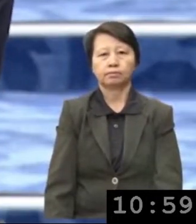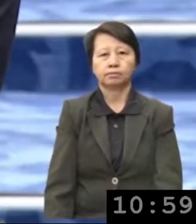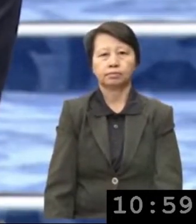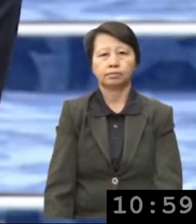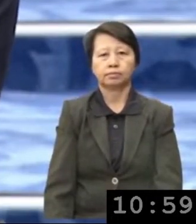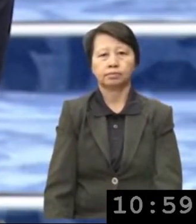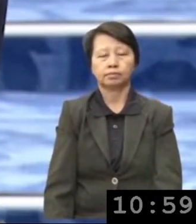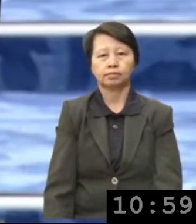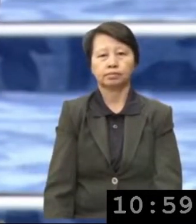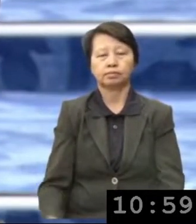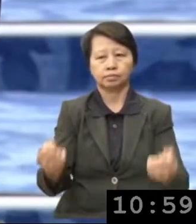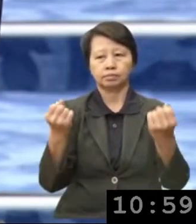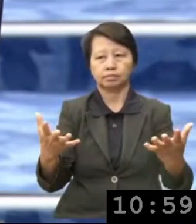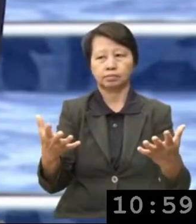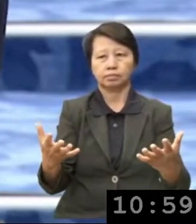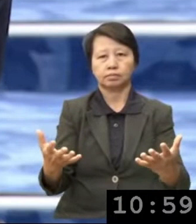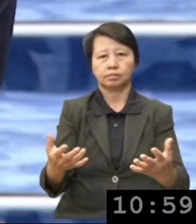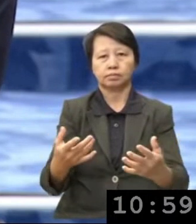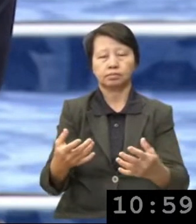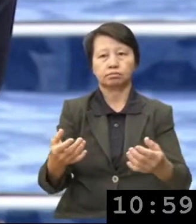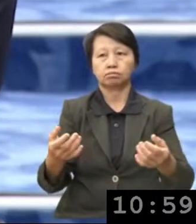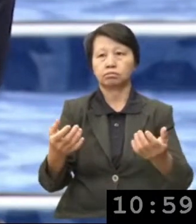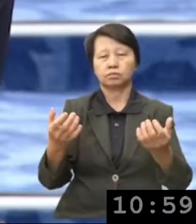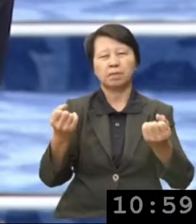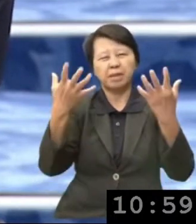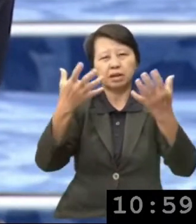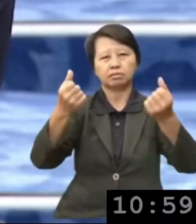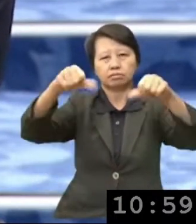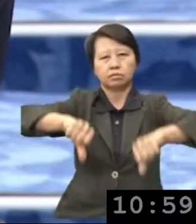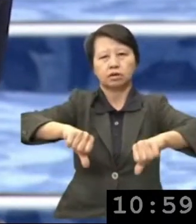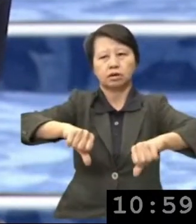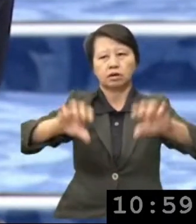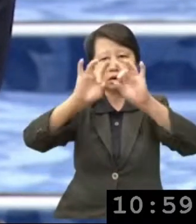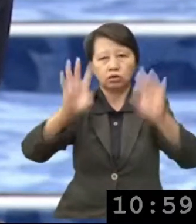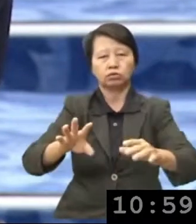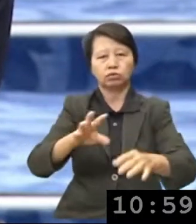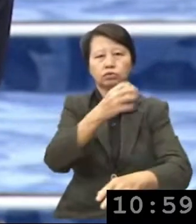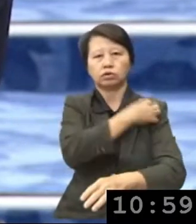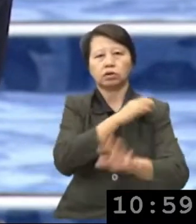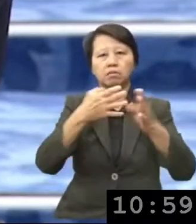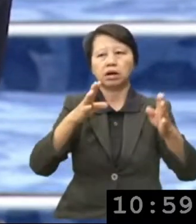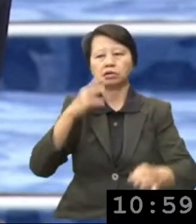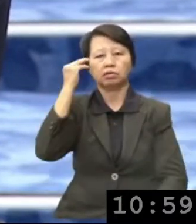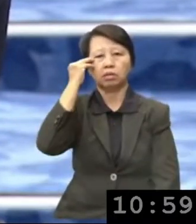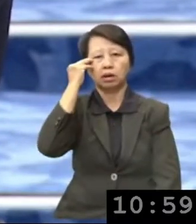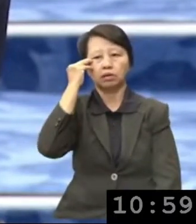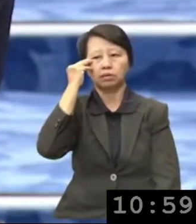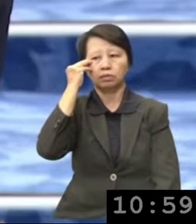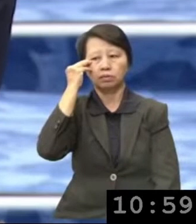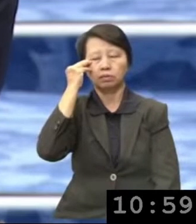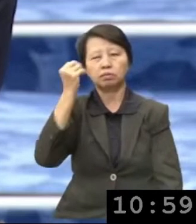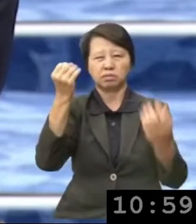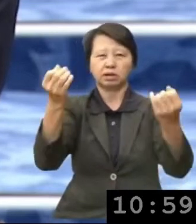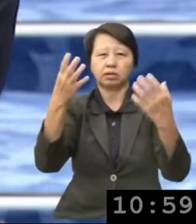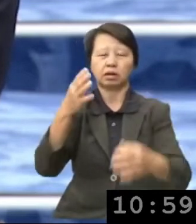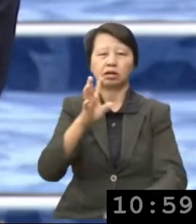kebanyakannya adalah gagal melepasi ujian penguasaan bahasa Melayu kebanyakan